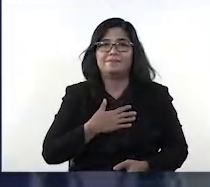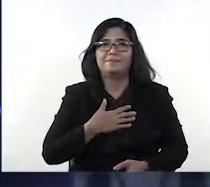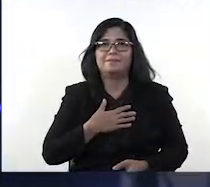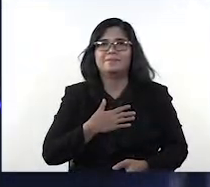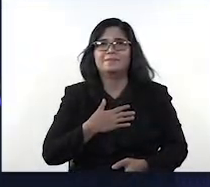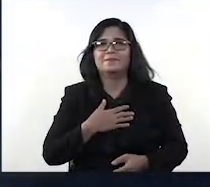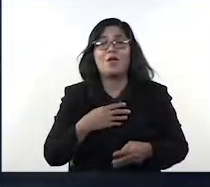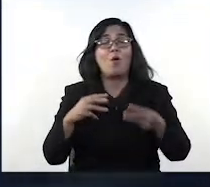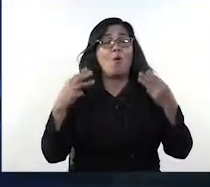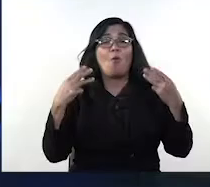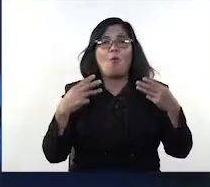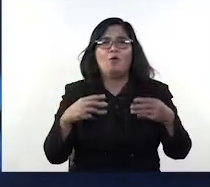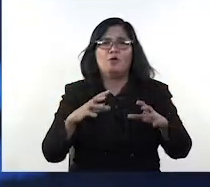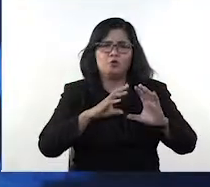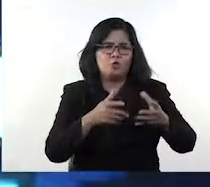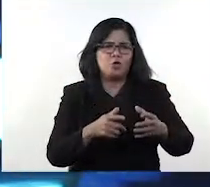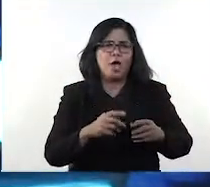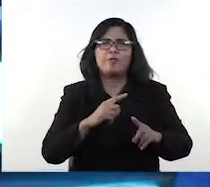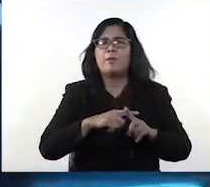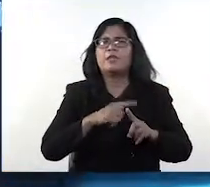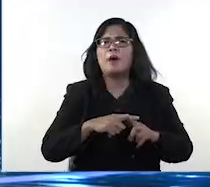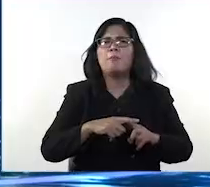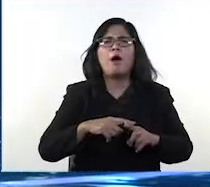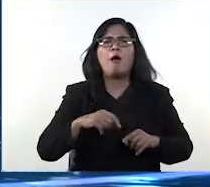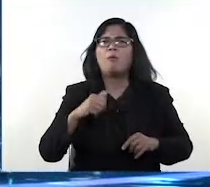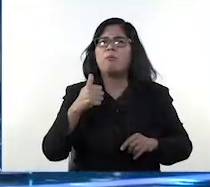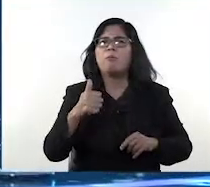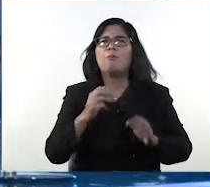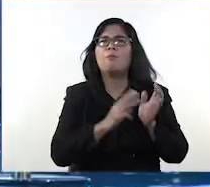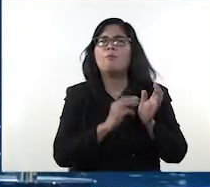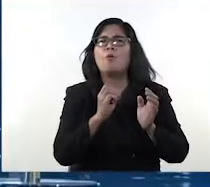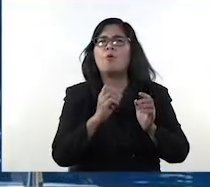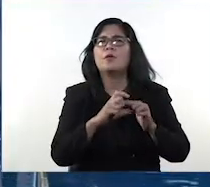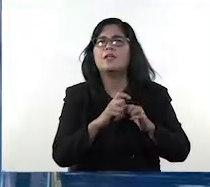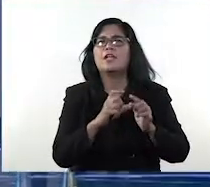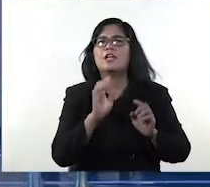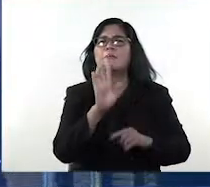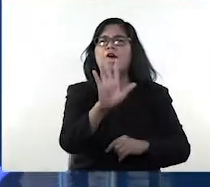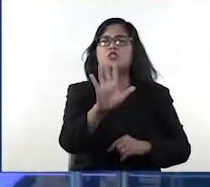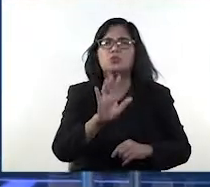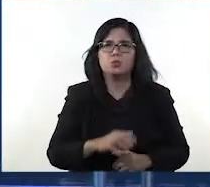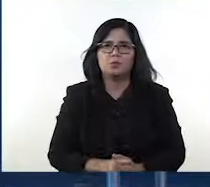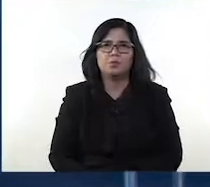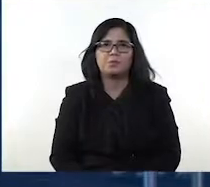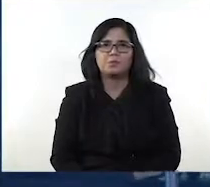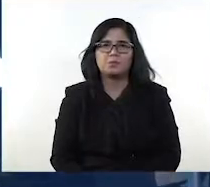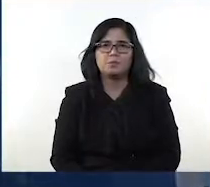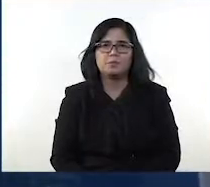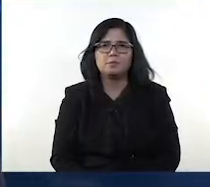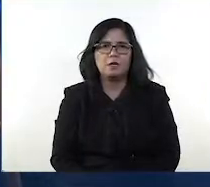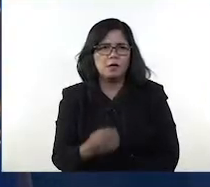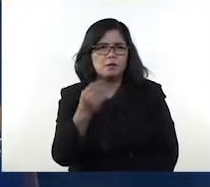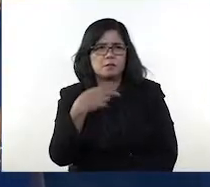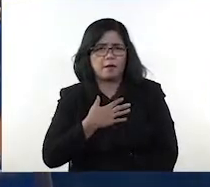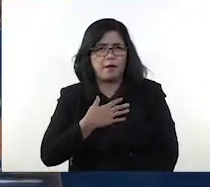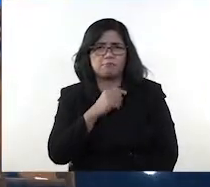Hai wap dunia tanpa modern saudara meskipun Saya enggak lihat sunara Faizal fisik